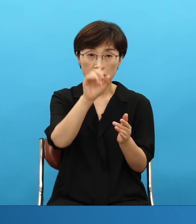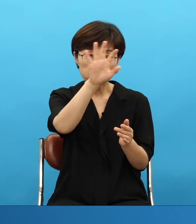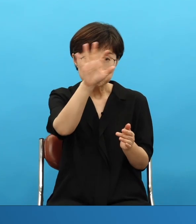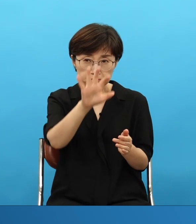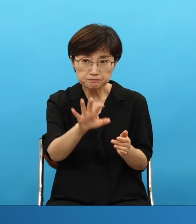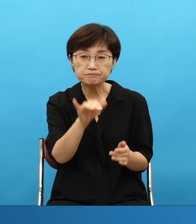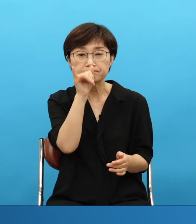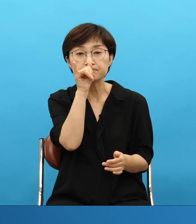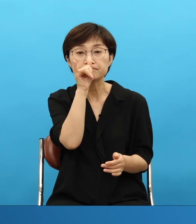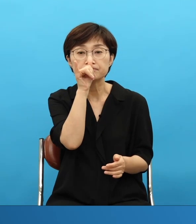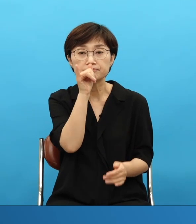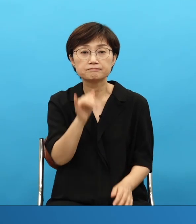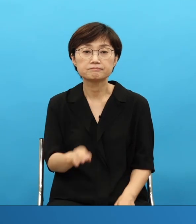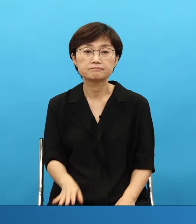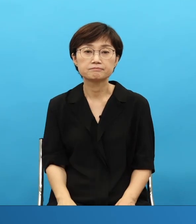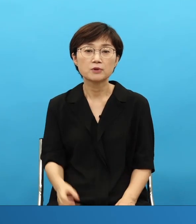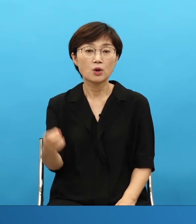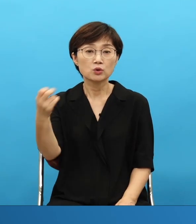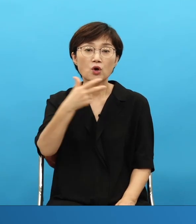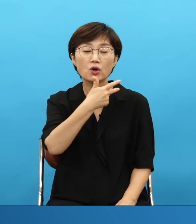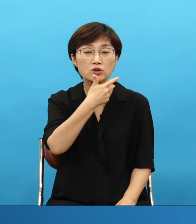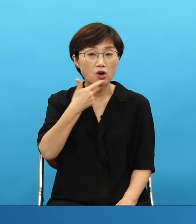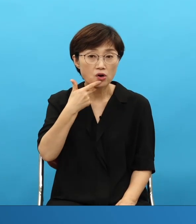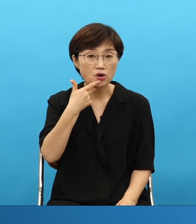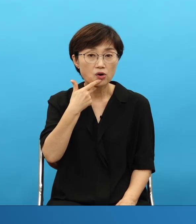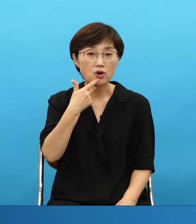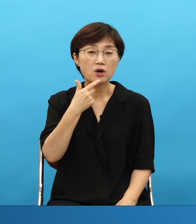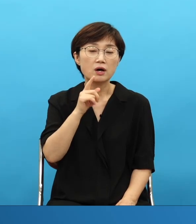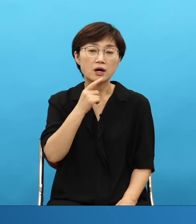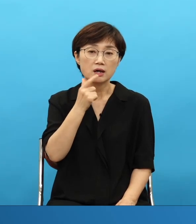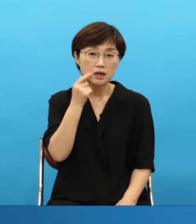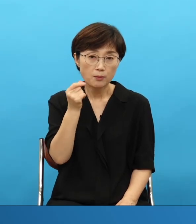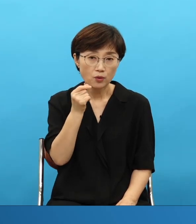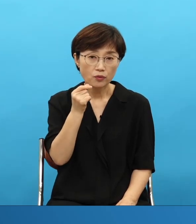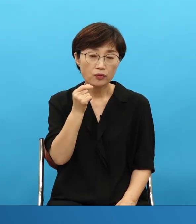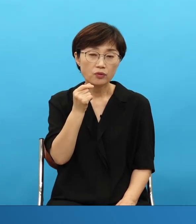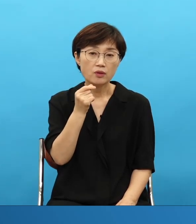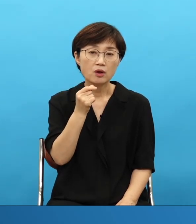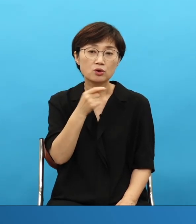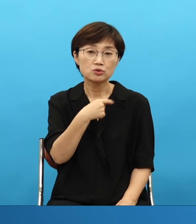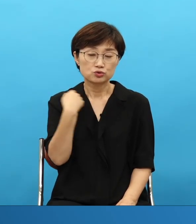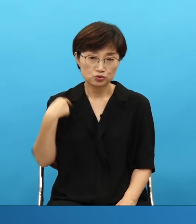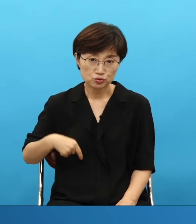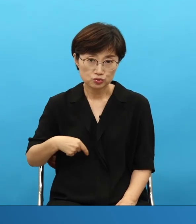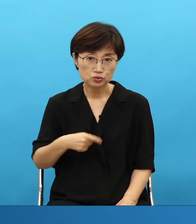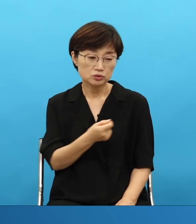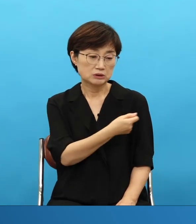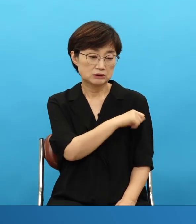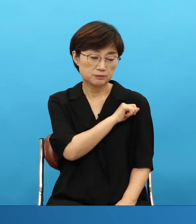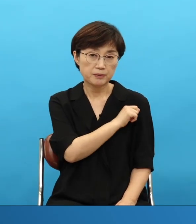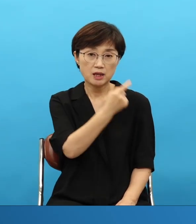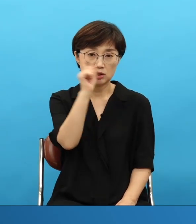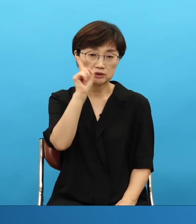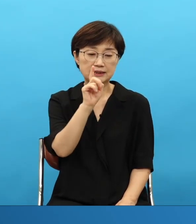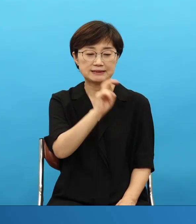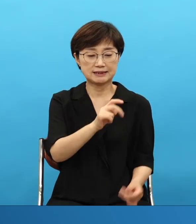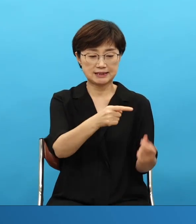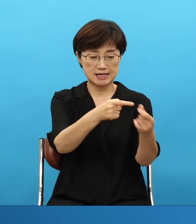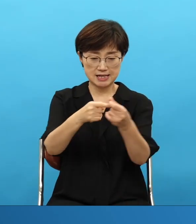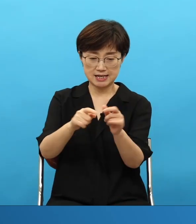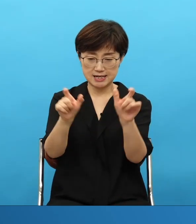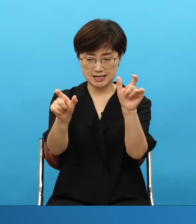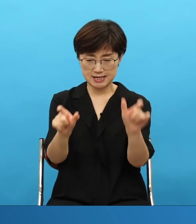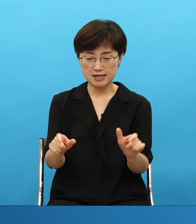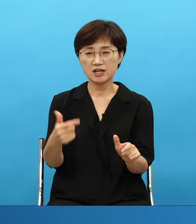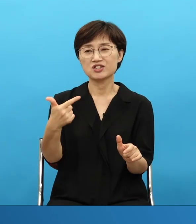수 있습니다. 또 영어, 일어, 한어, 스페인어, 러시아어 등 6개국 찬양 자막을 통해 해외